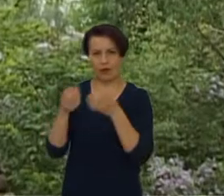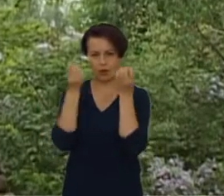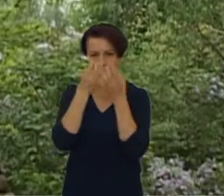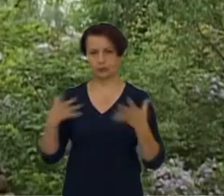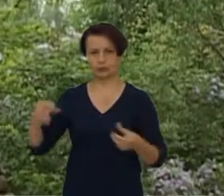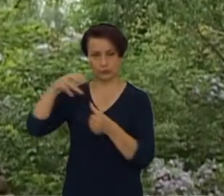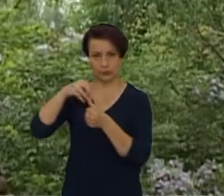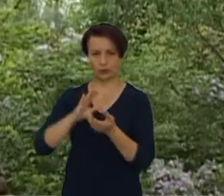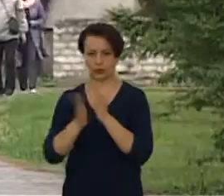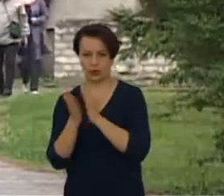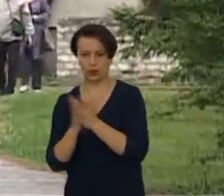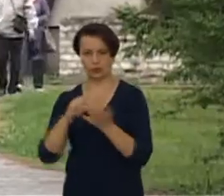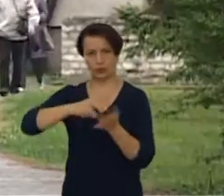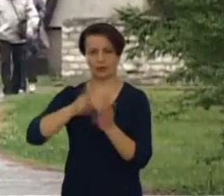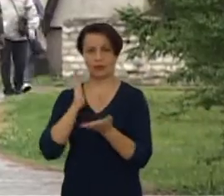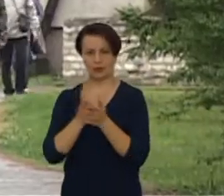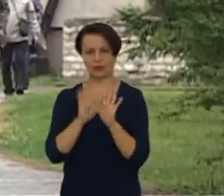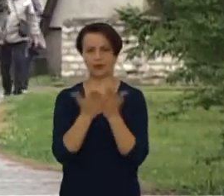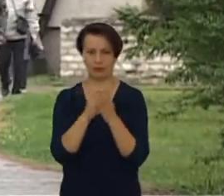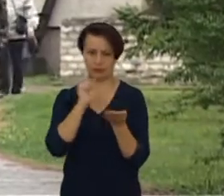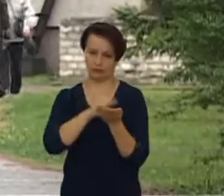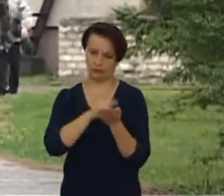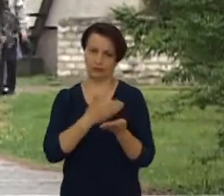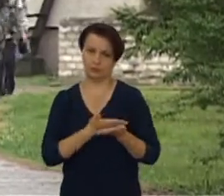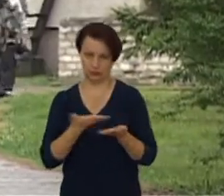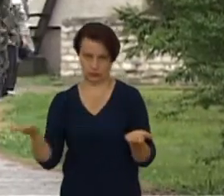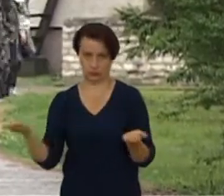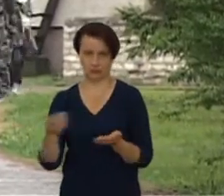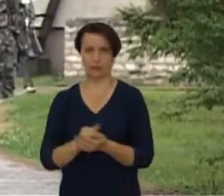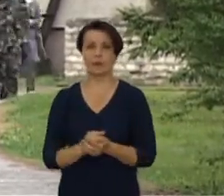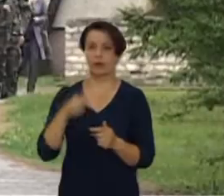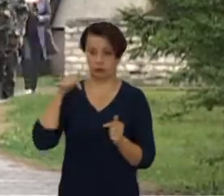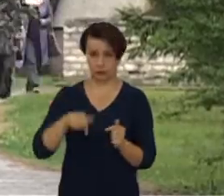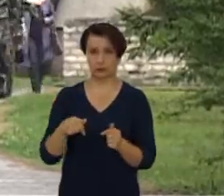plane yra ir knygos apie kritusius kovotojus išleidimas. O šį